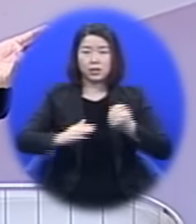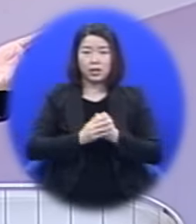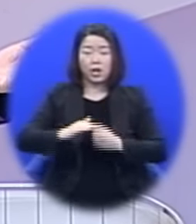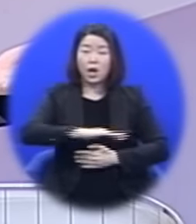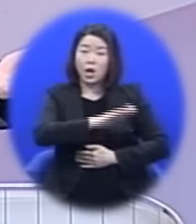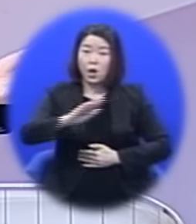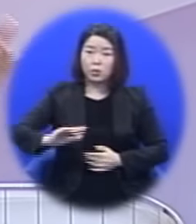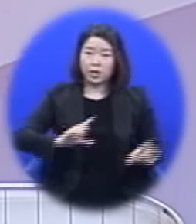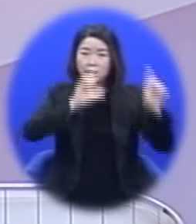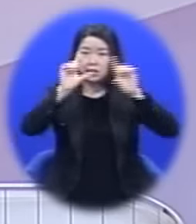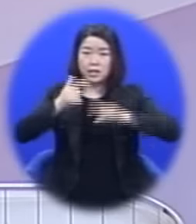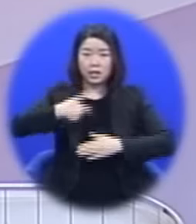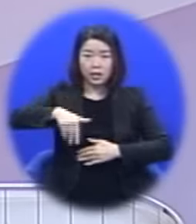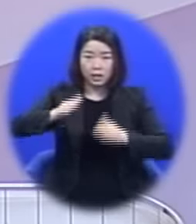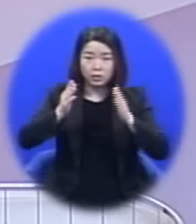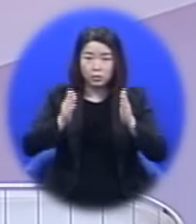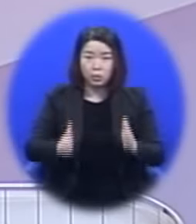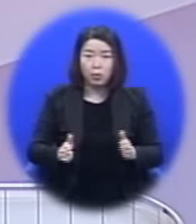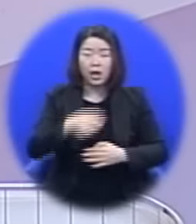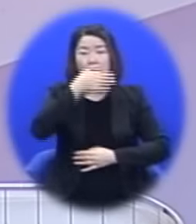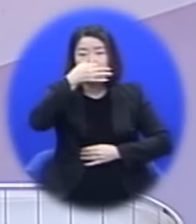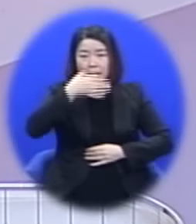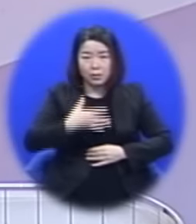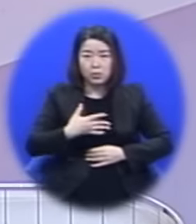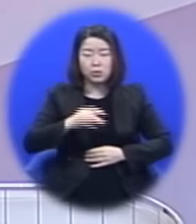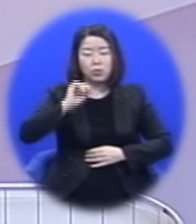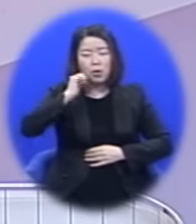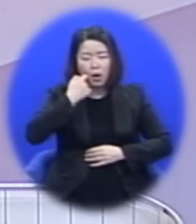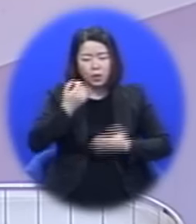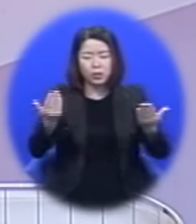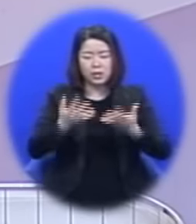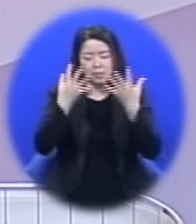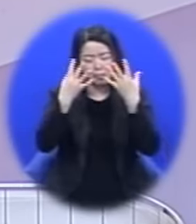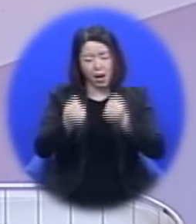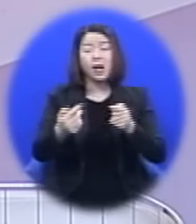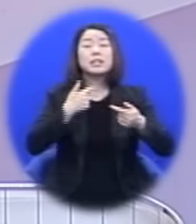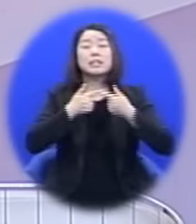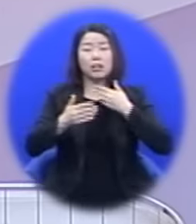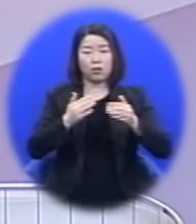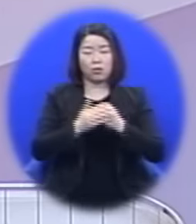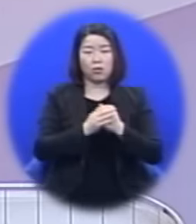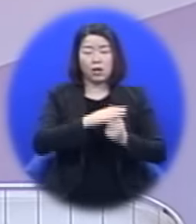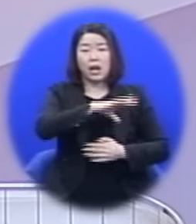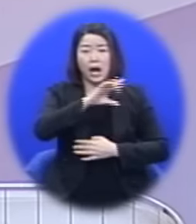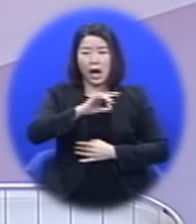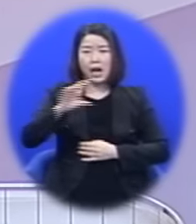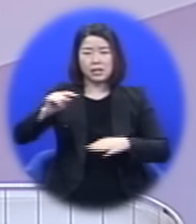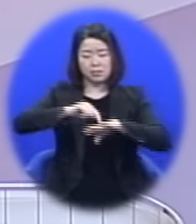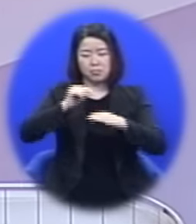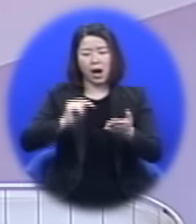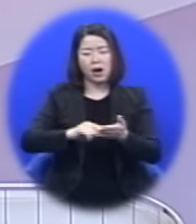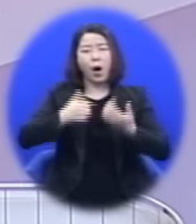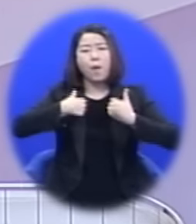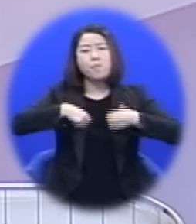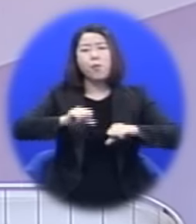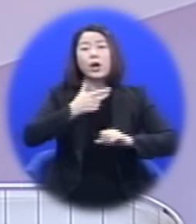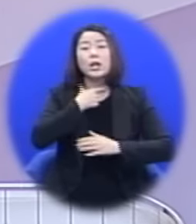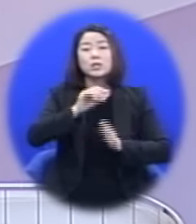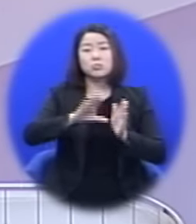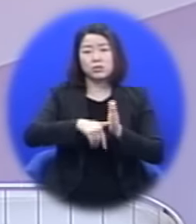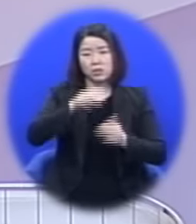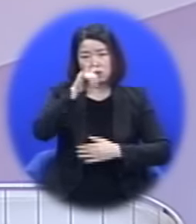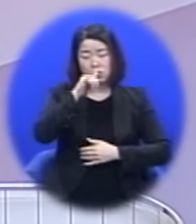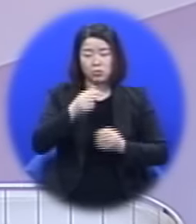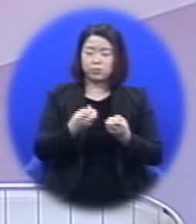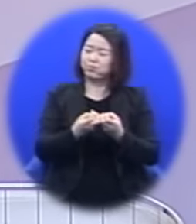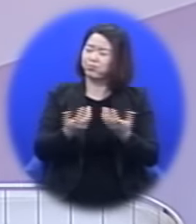동안에 힘들고 어려운 일을 수도 없이 겪습니다. 때때로는 그냥 마음에 포기가 됩니다. 어쩔 수 없는 거 뭐